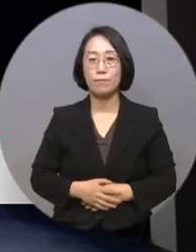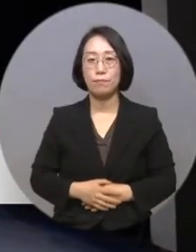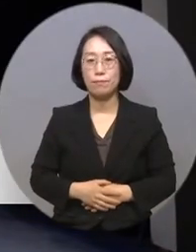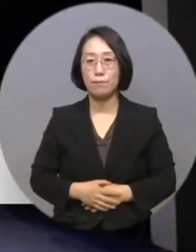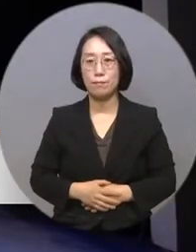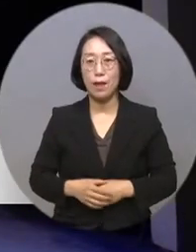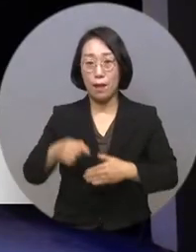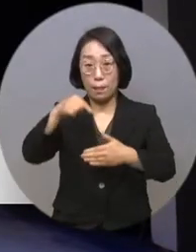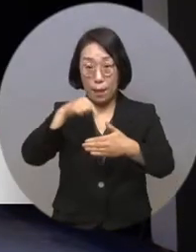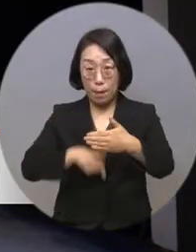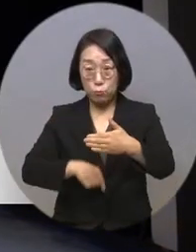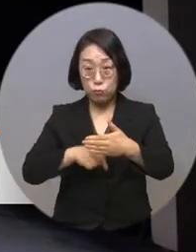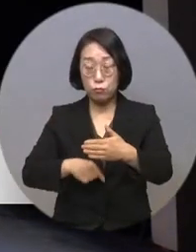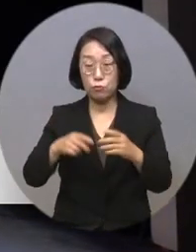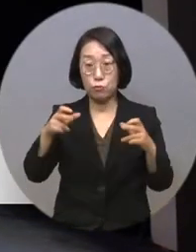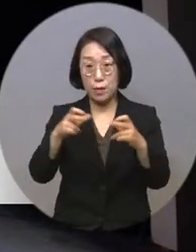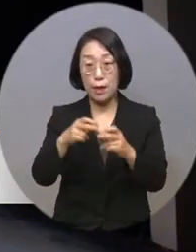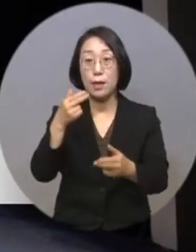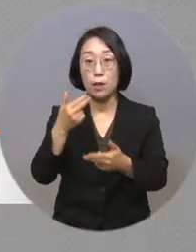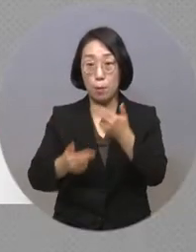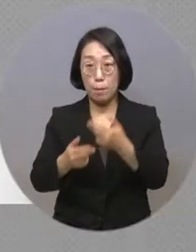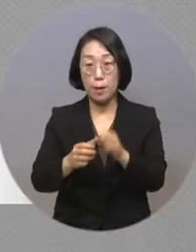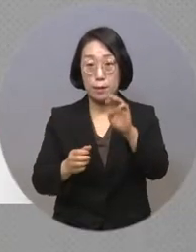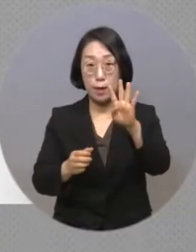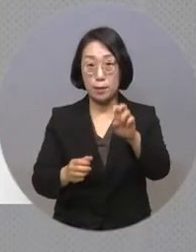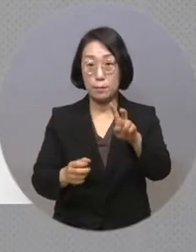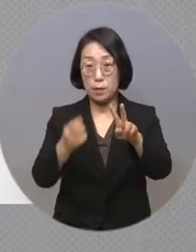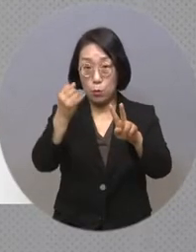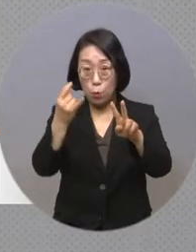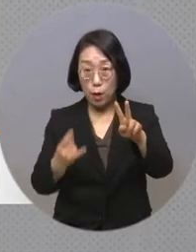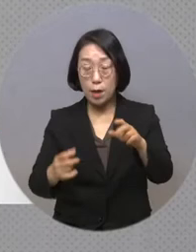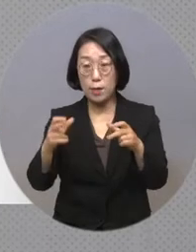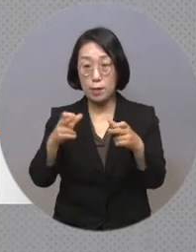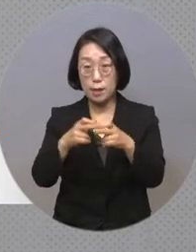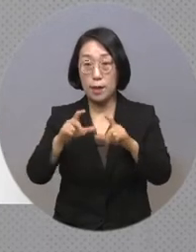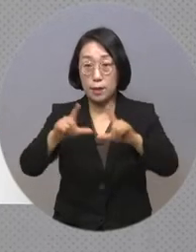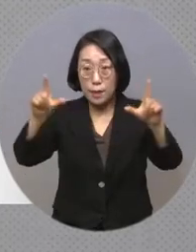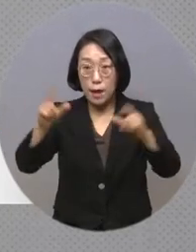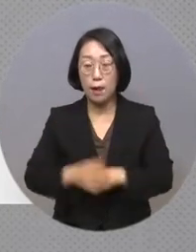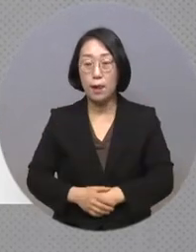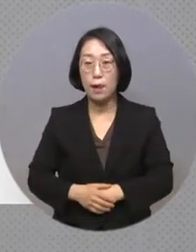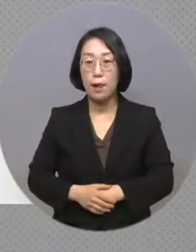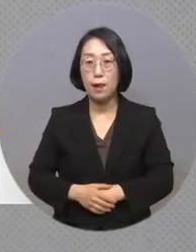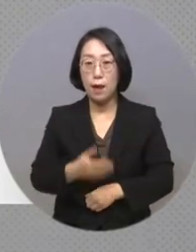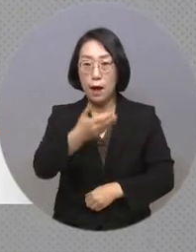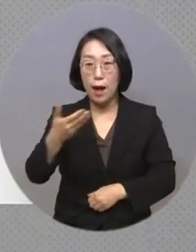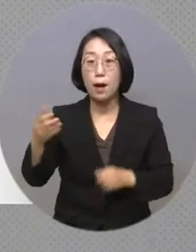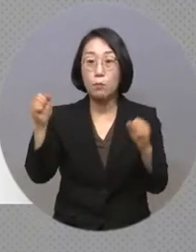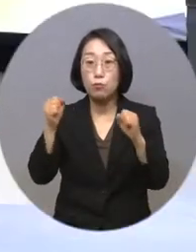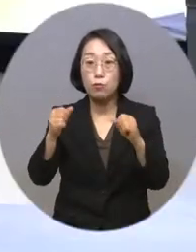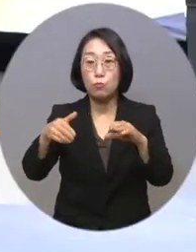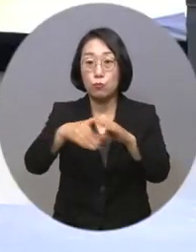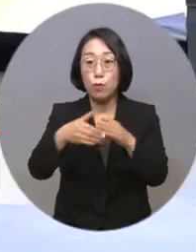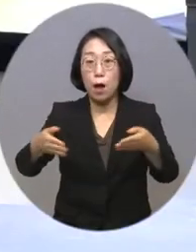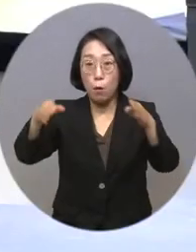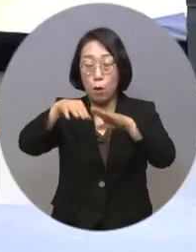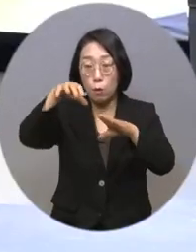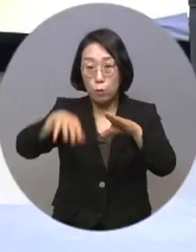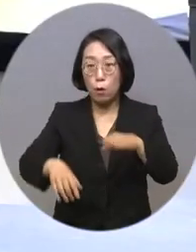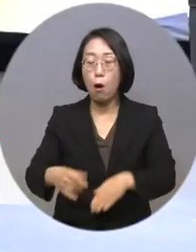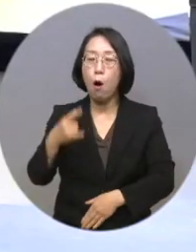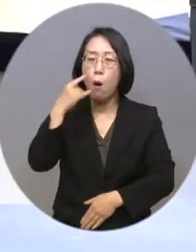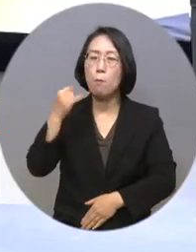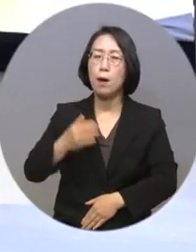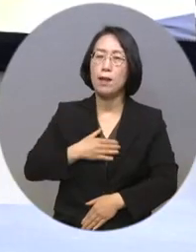사단법인 내부 장애인협회가 제42회 장애인의 날을 맞아 강북문화원 대공연장에서 엄마 난